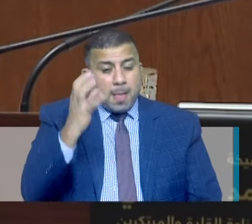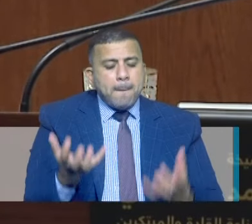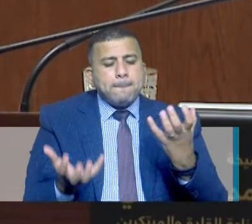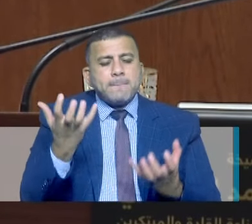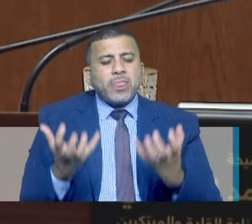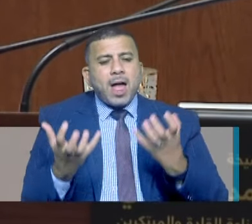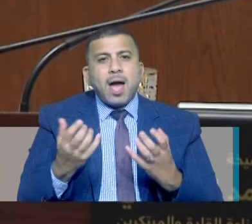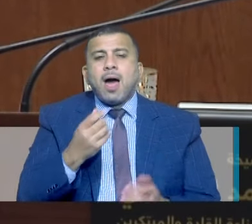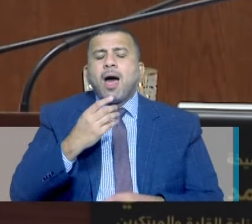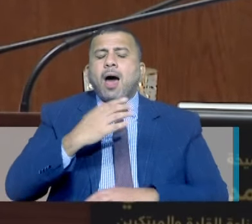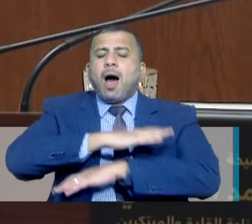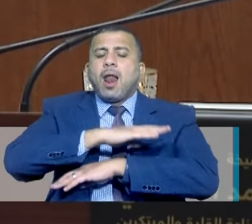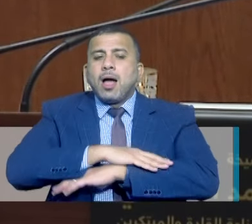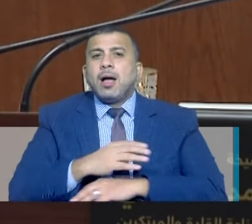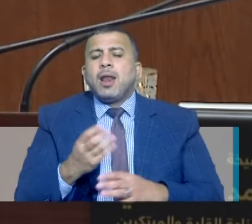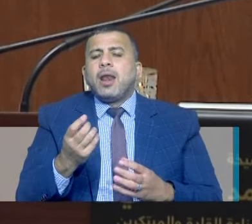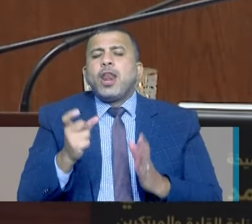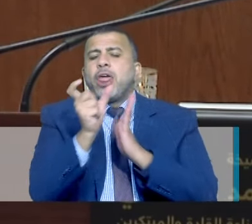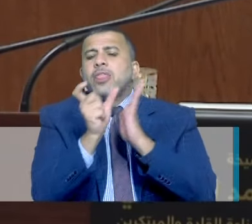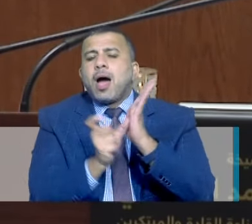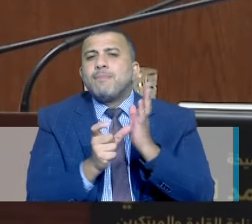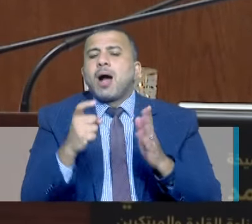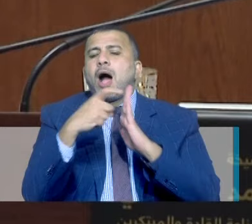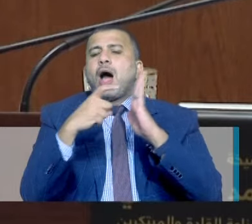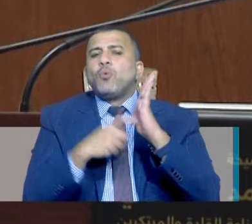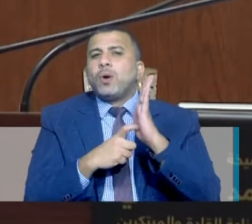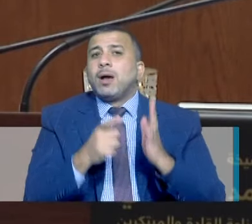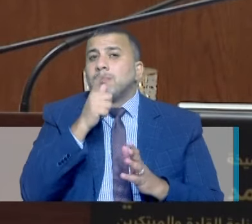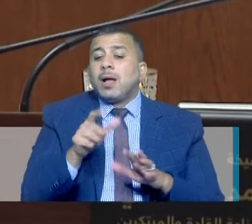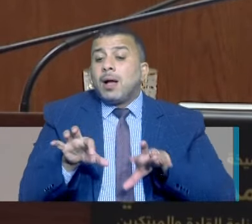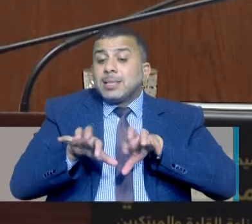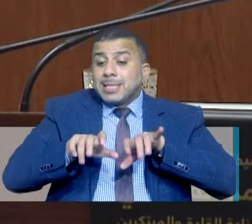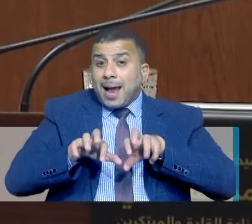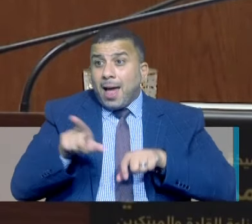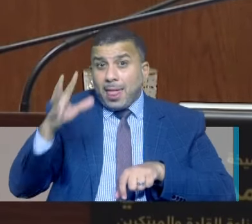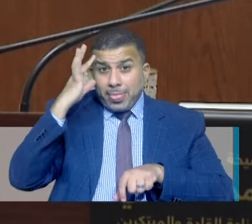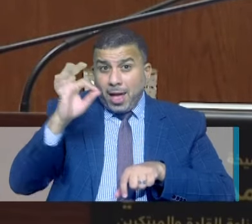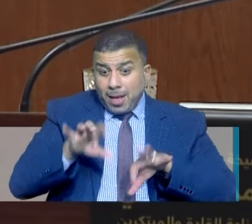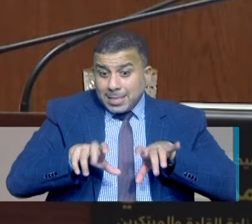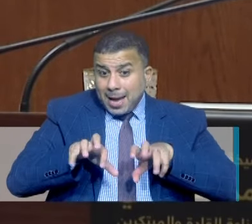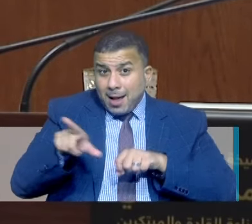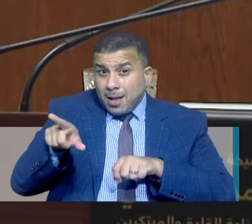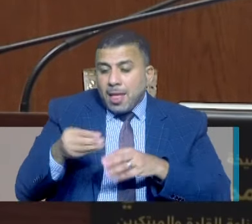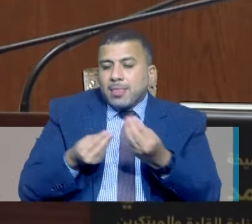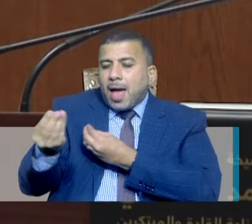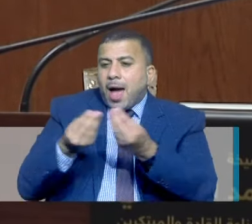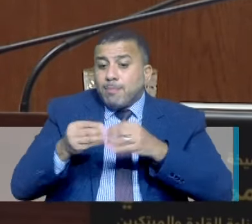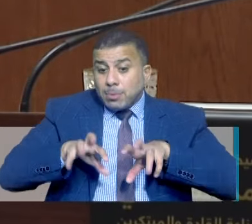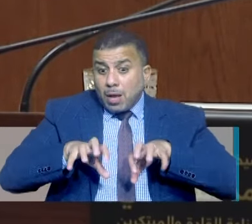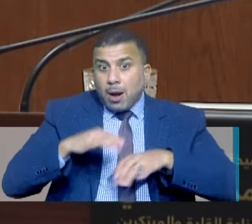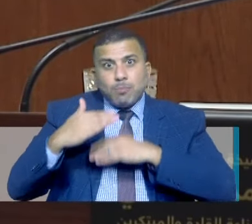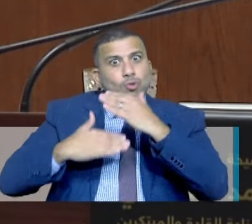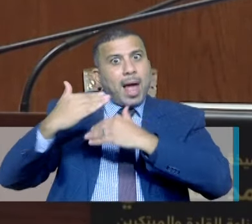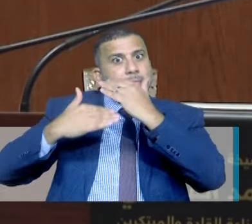أخلاقي ونظام قانوني ينظم آليات استخدام الذكاء الاصطناعي والتعامل مع التقنيات